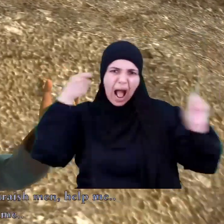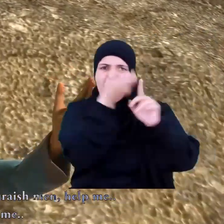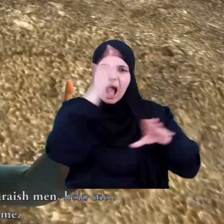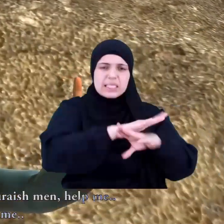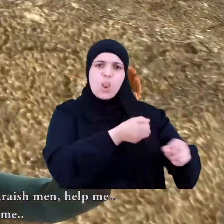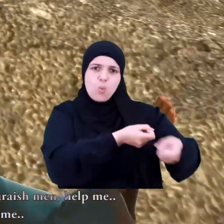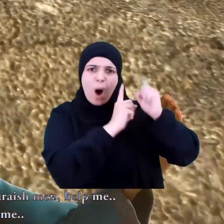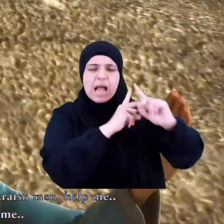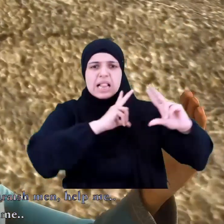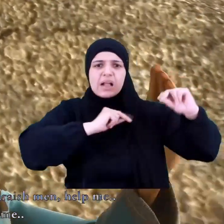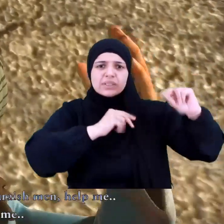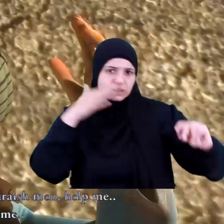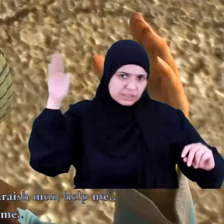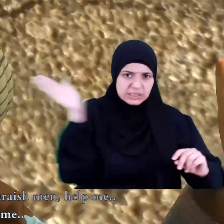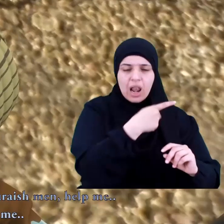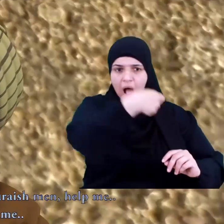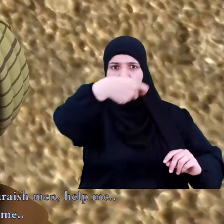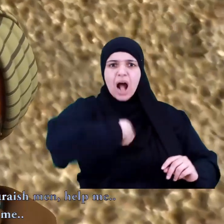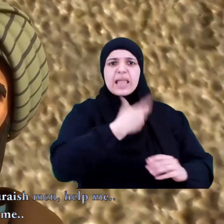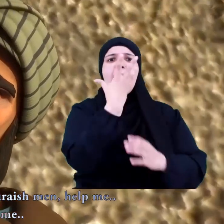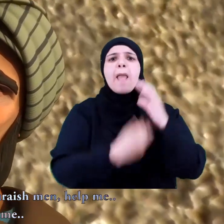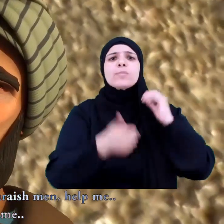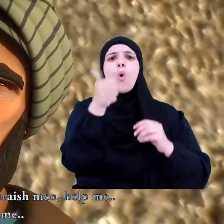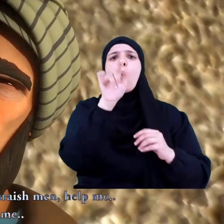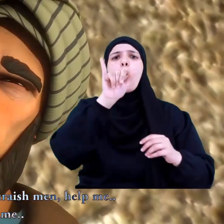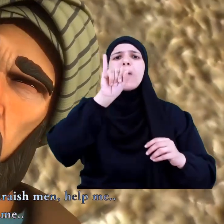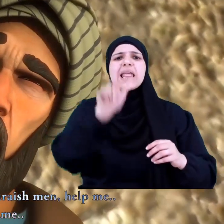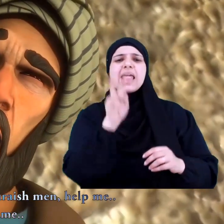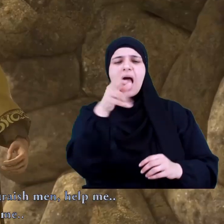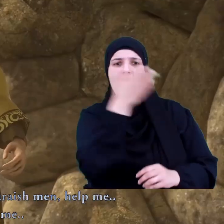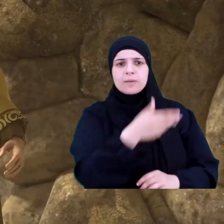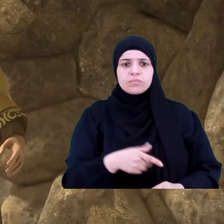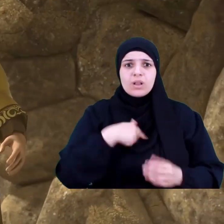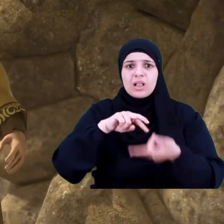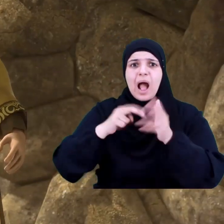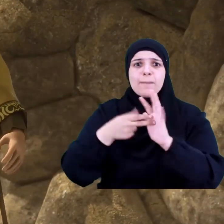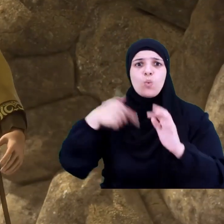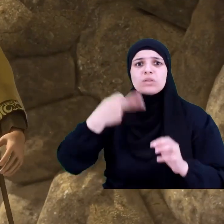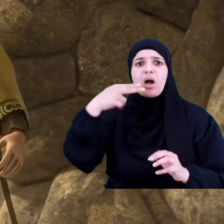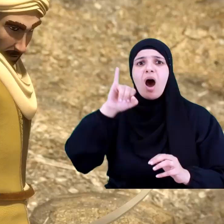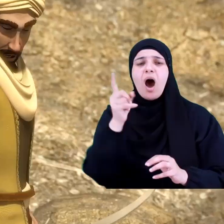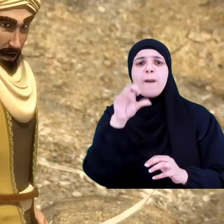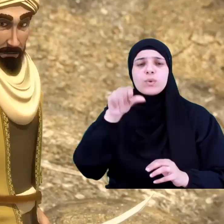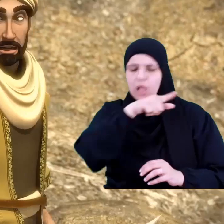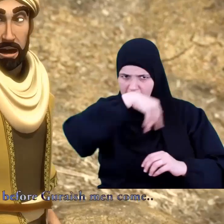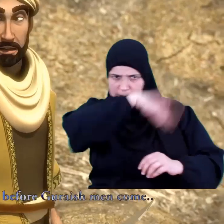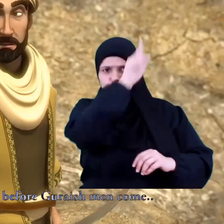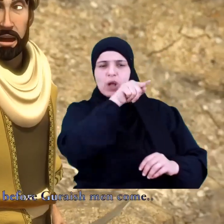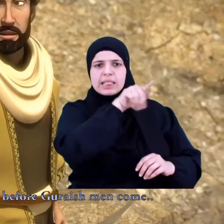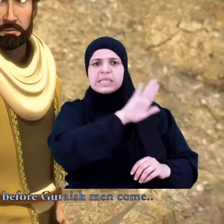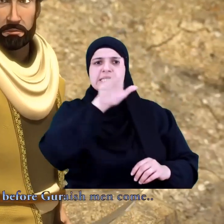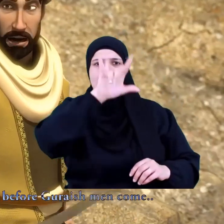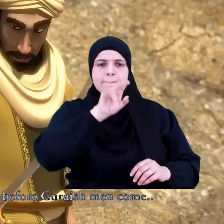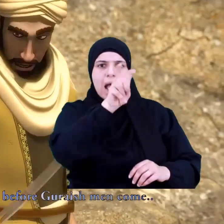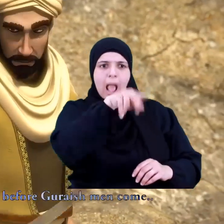إلي، هلموا، قتلني ابن أمية الضمري. ماذا سنفعل يا عمرو؟ اذهب أنت يا